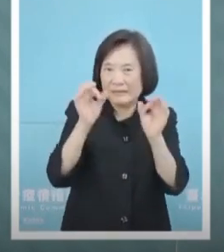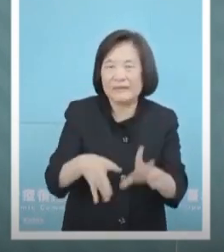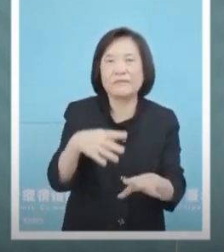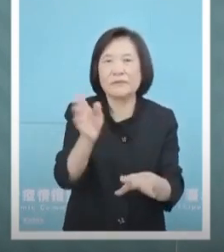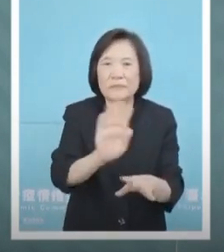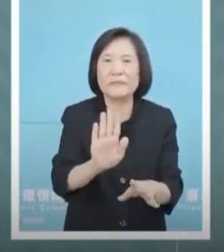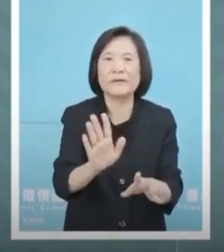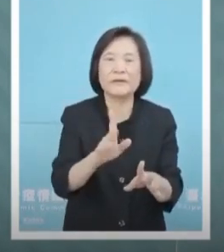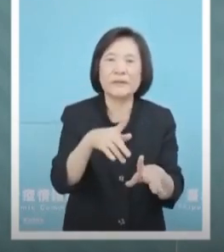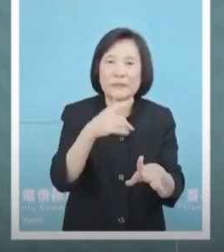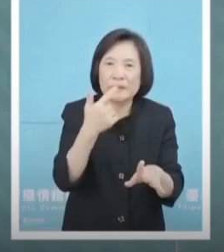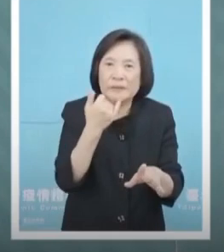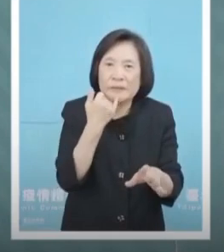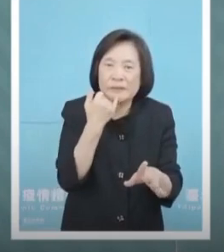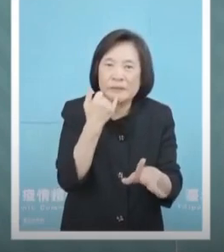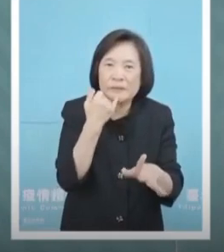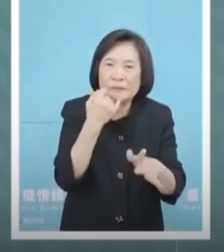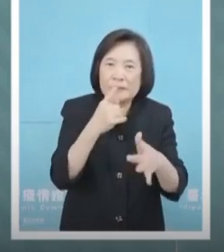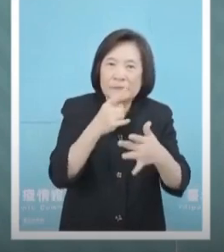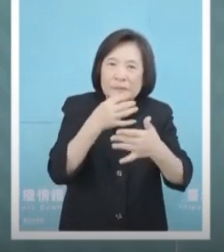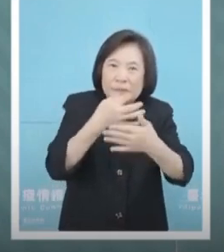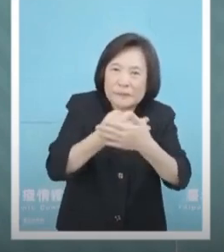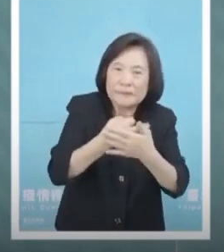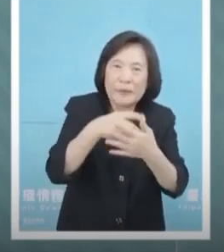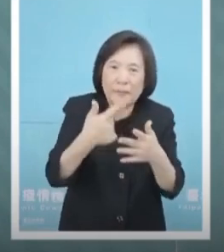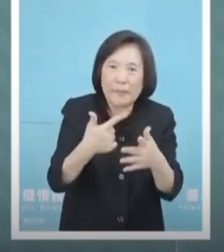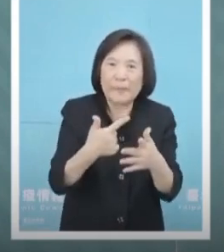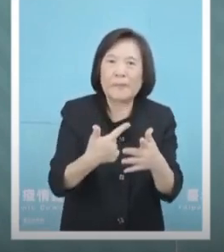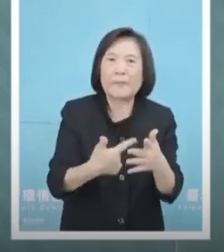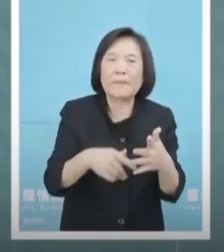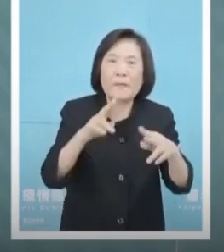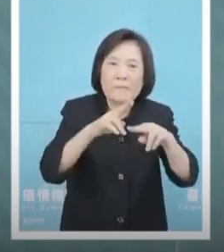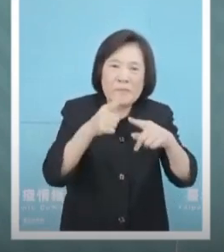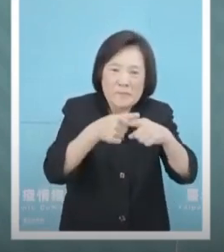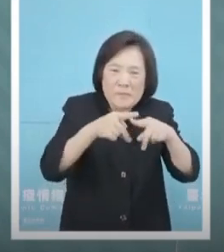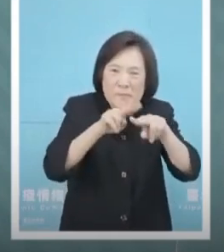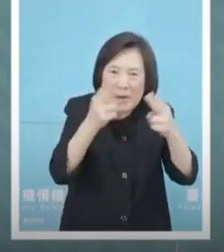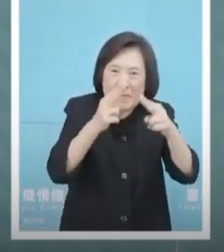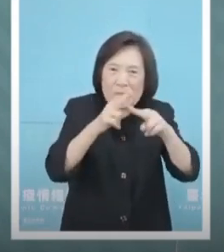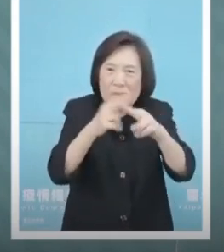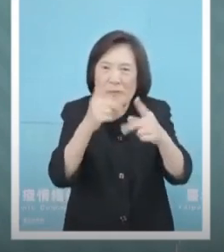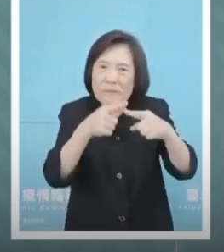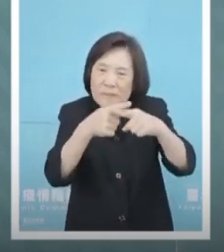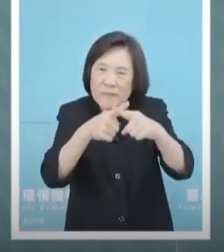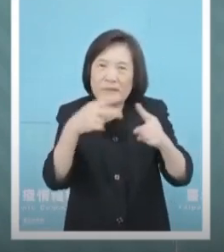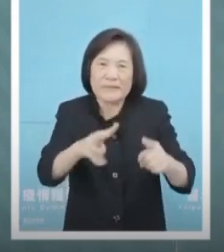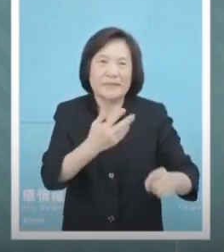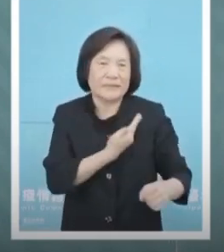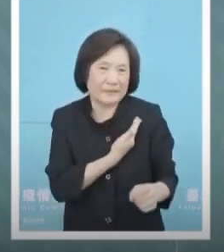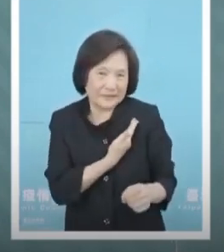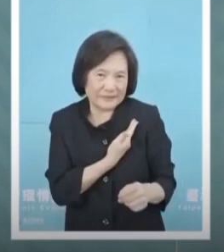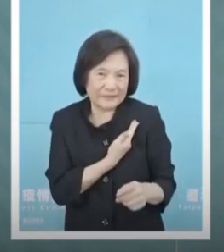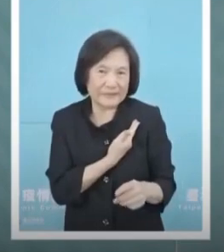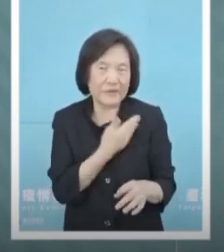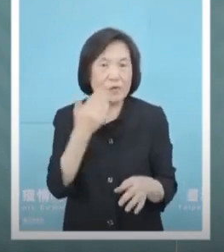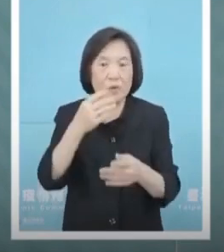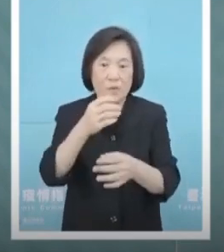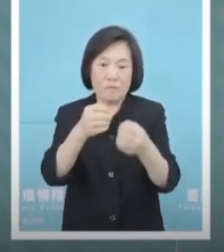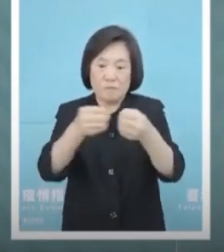慢慢那个解封就很慢的晃，慢慢晃，然后就撑到10月，你知道，大